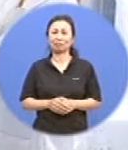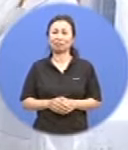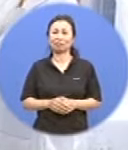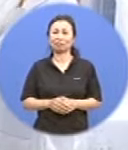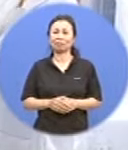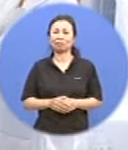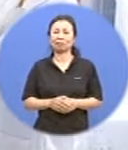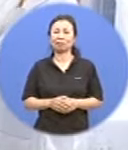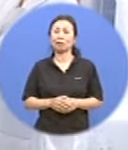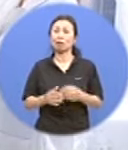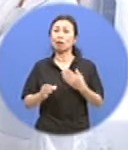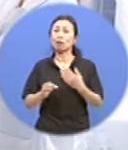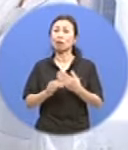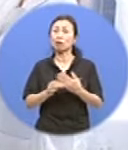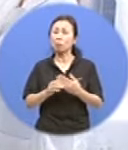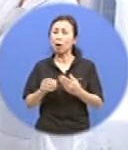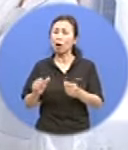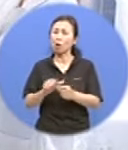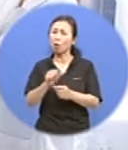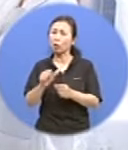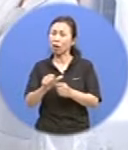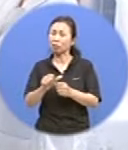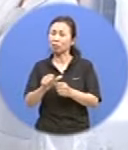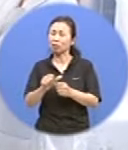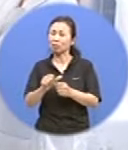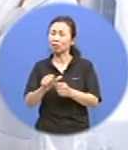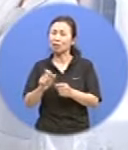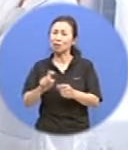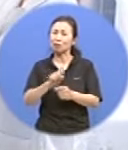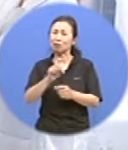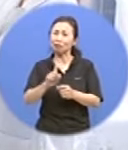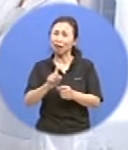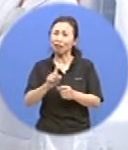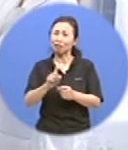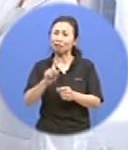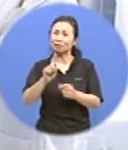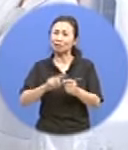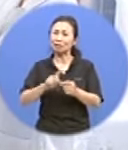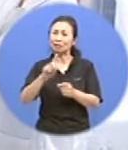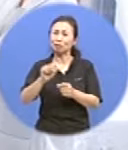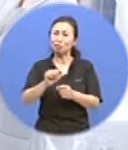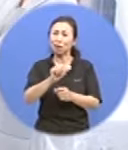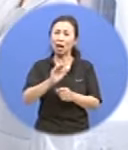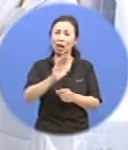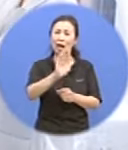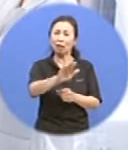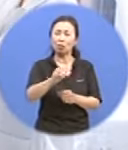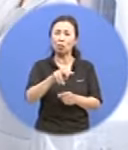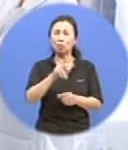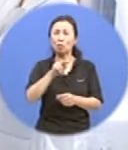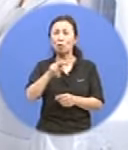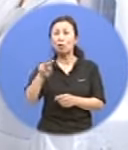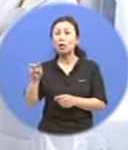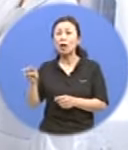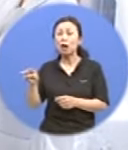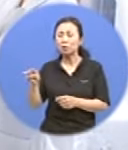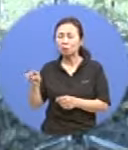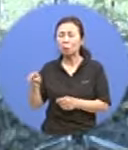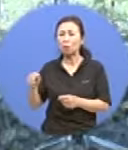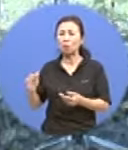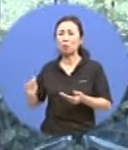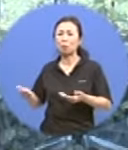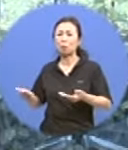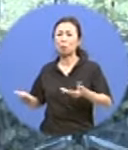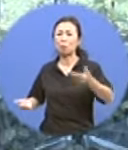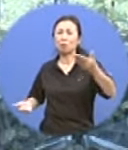み重ねて、はい、例えば5年10年15年経った時に振り返るとさらに高い位置になっていると。これが逆に、価値